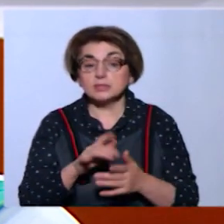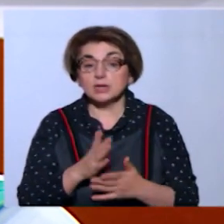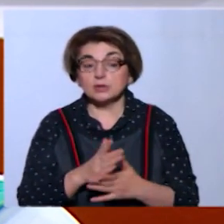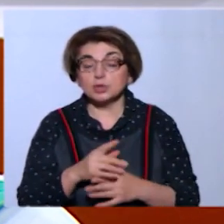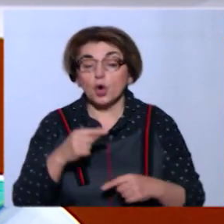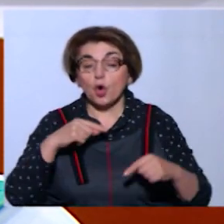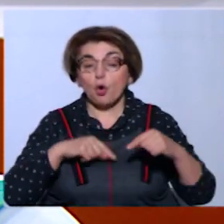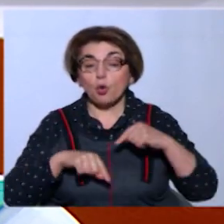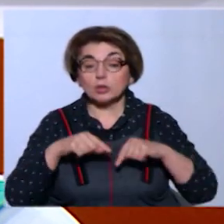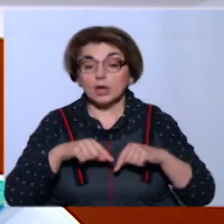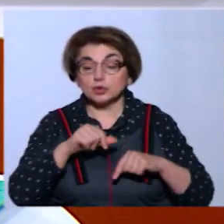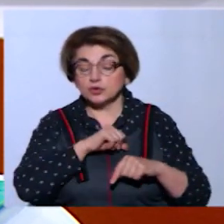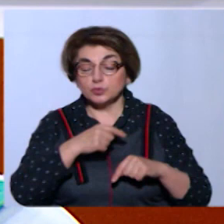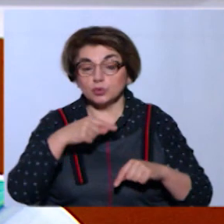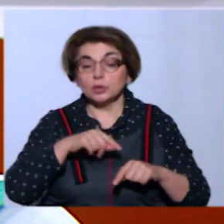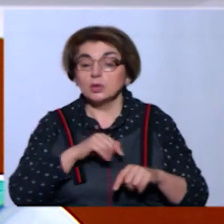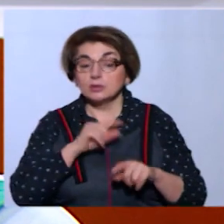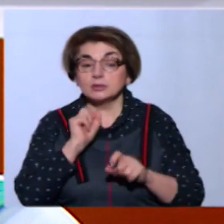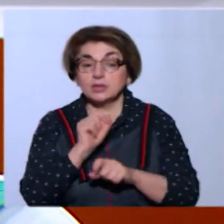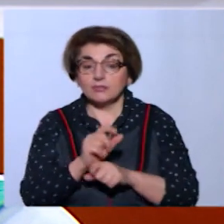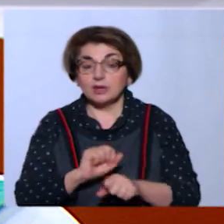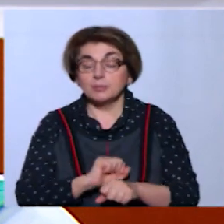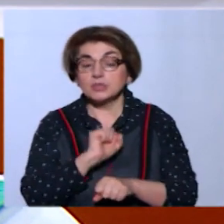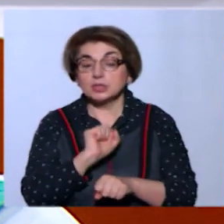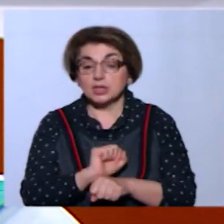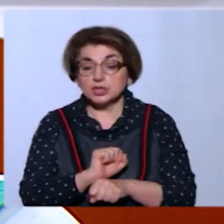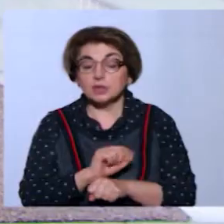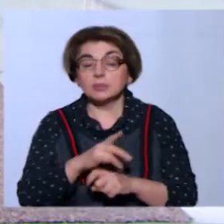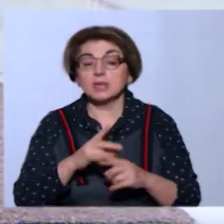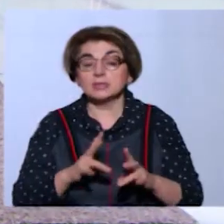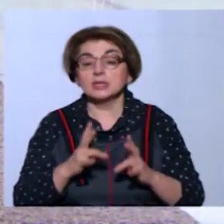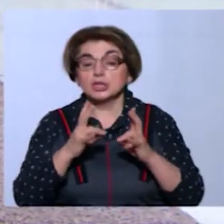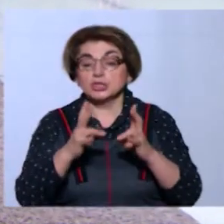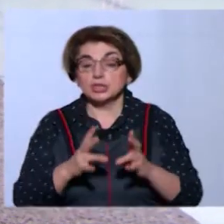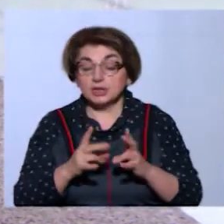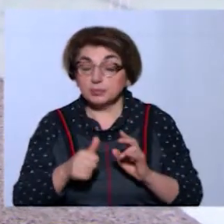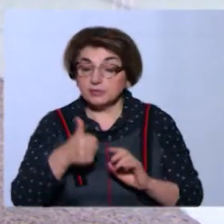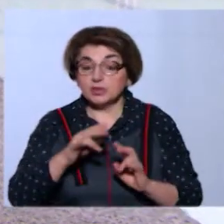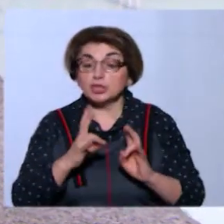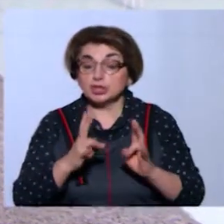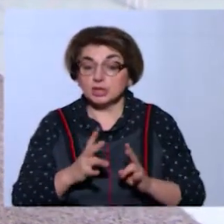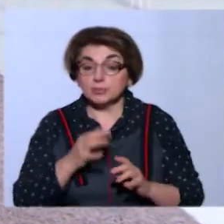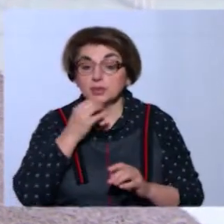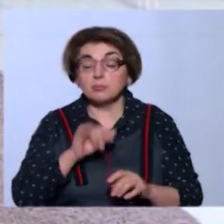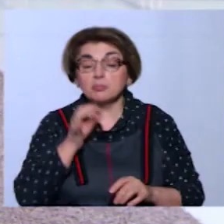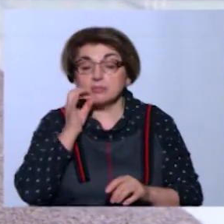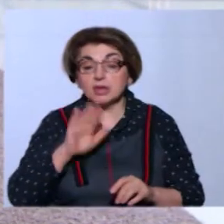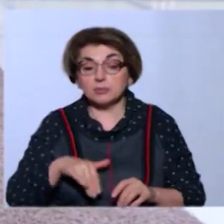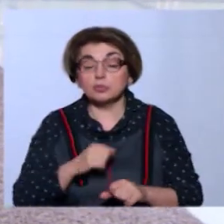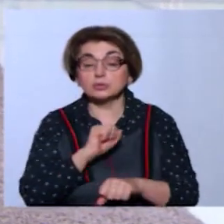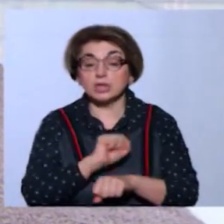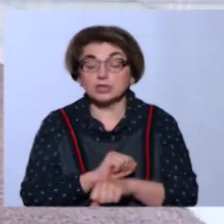ორგანოს ფუნქციის შეკავებას, ფუნქციის შენელებას და შემდეგ შეკავებას. ეხლა